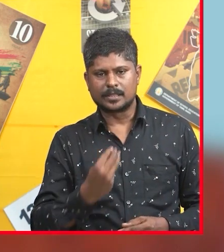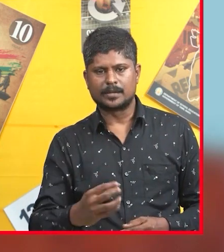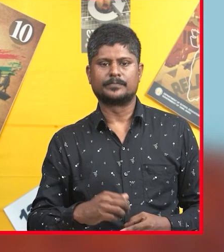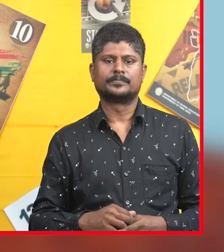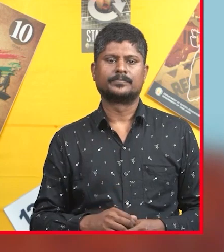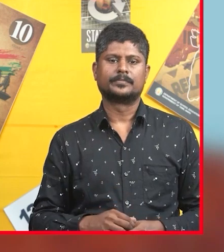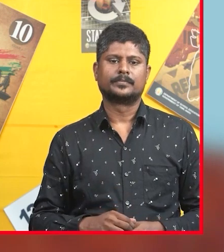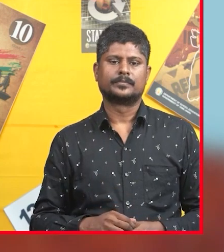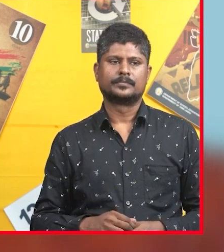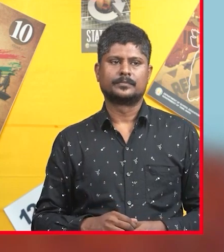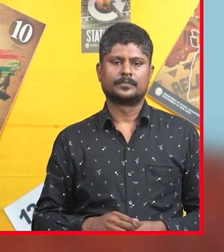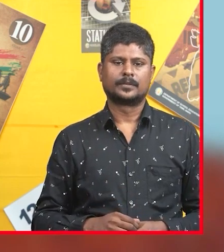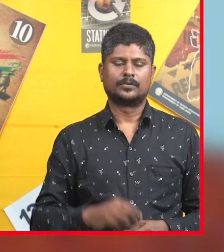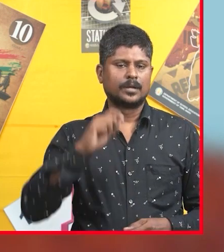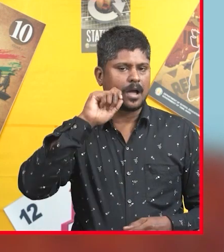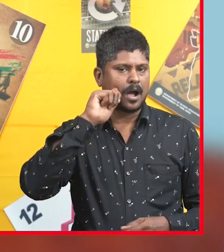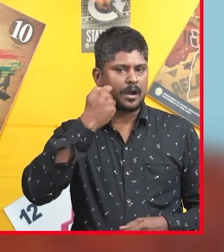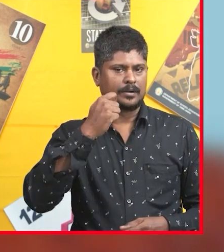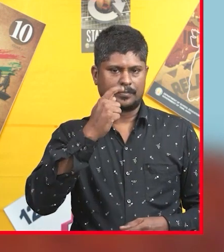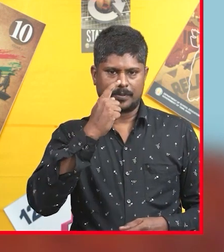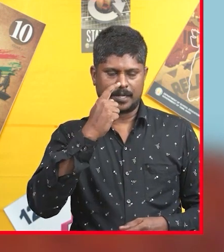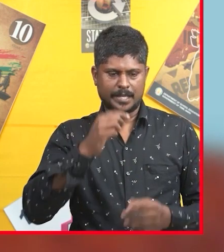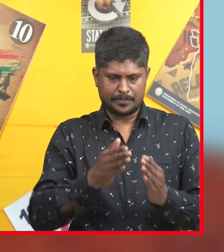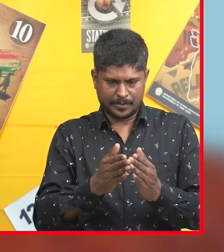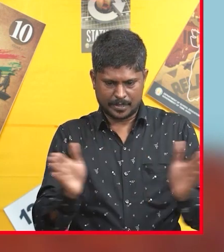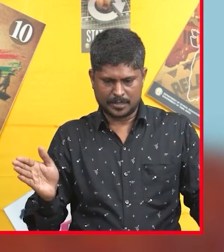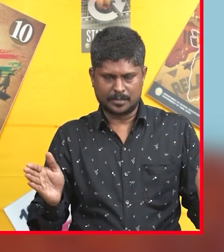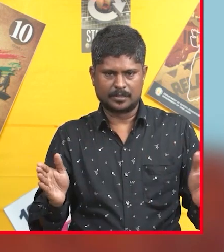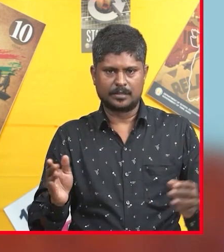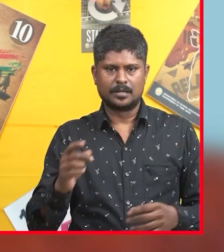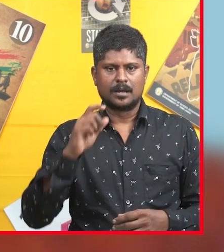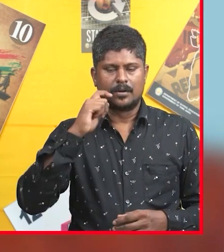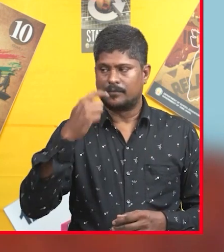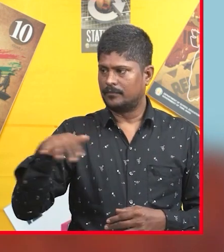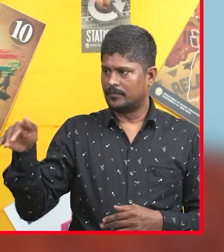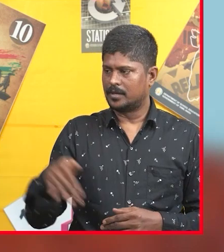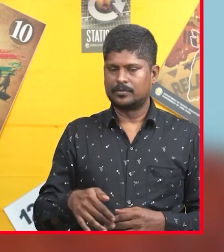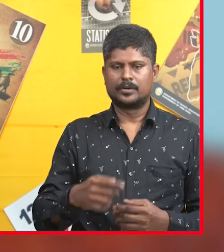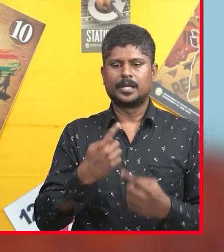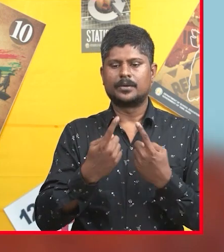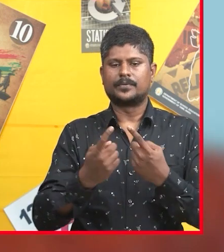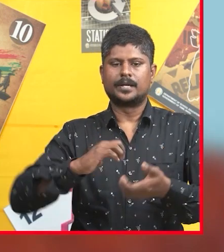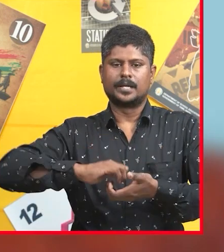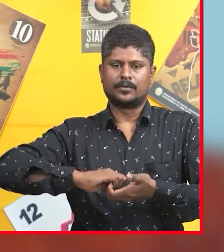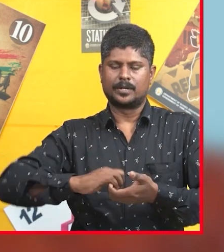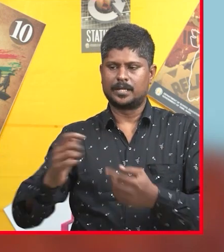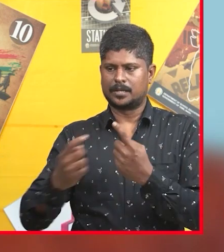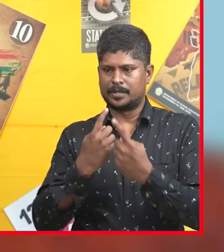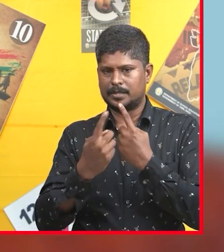சரிங்களா? ஏன்னா கணவனை பிரிந்திருக்கா, வரக்கூடிய விருந்தினரை இன்முகத்தோட அவங்கள போற்ற